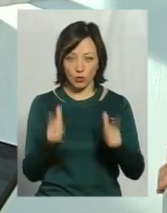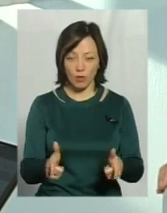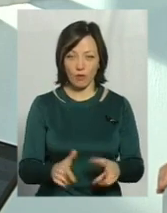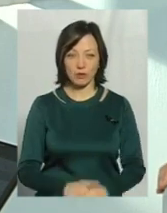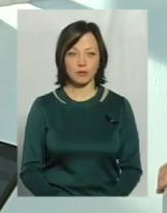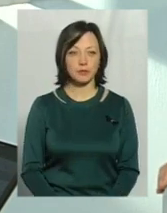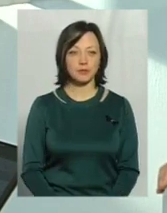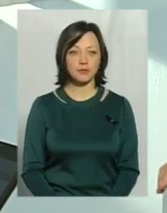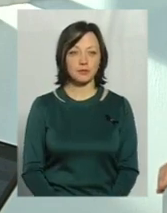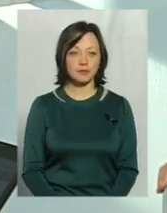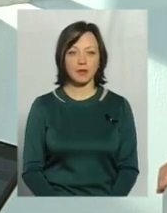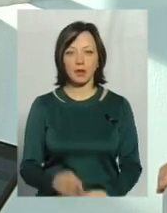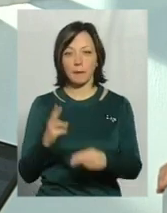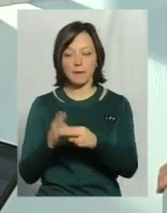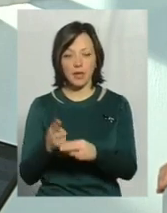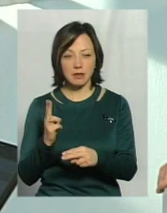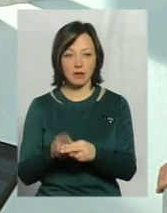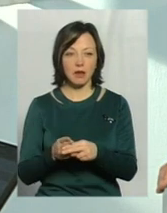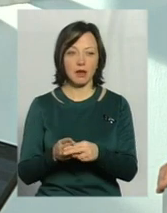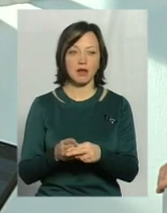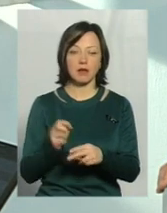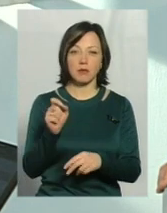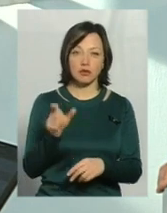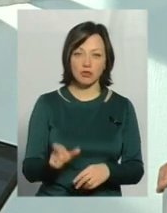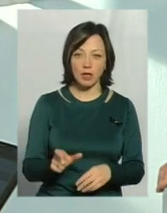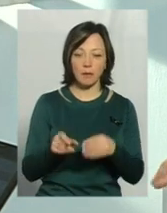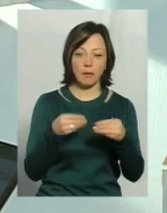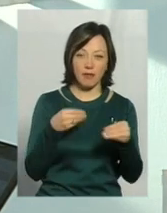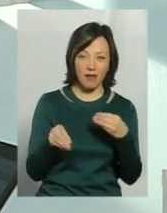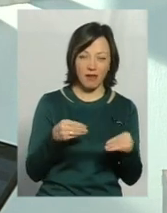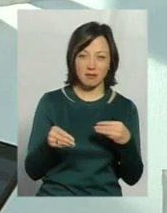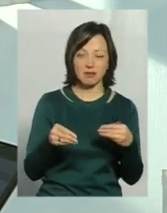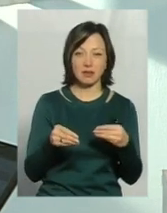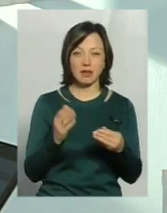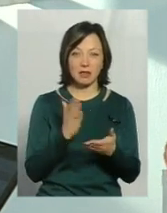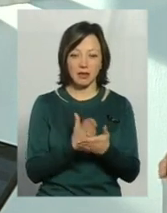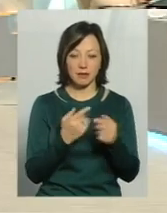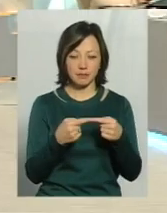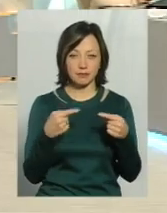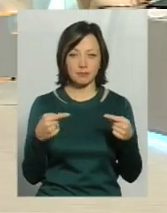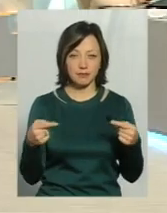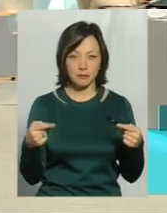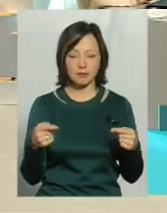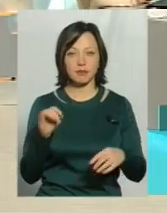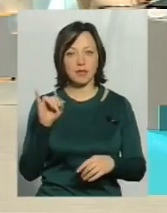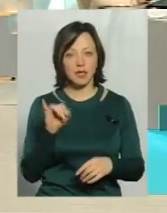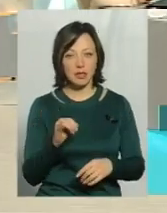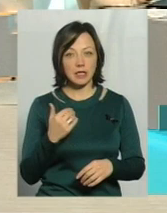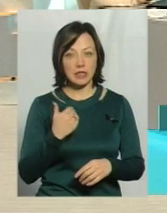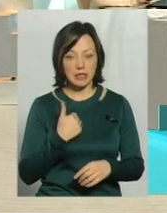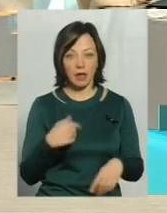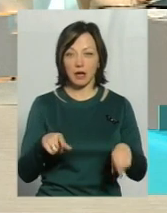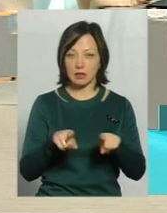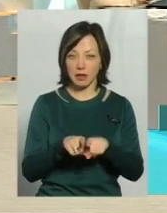розсортуровано. Метал, є пляшки, є пластик, є ще там щось. От. І я так